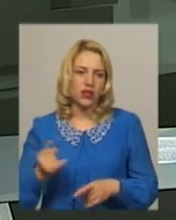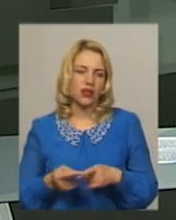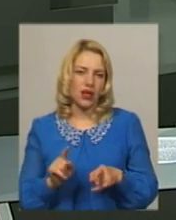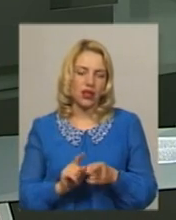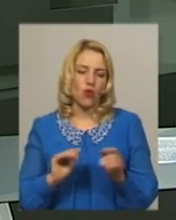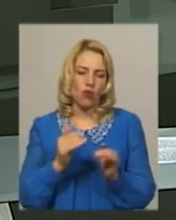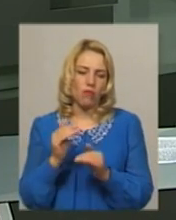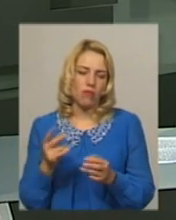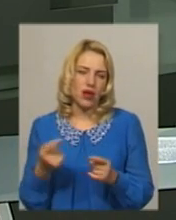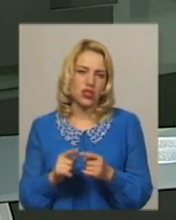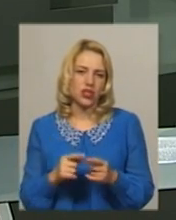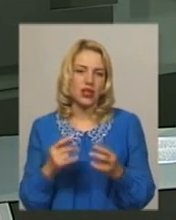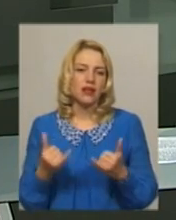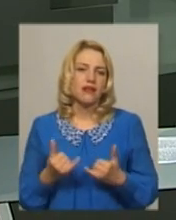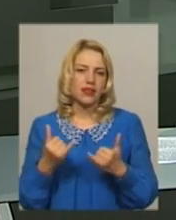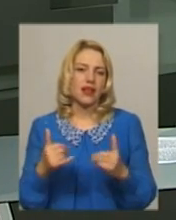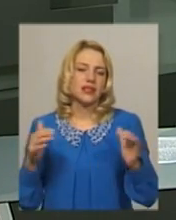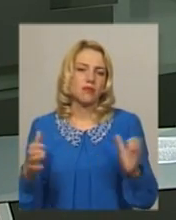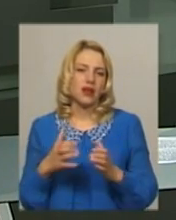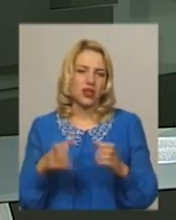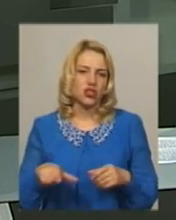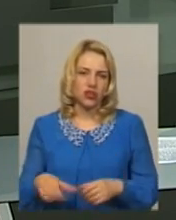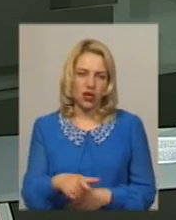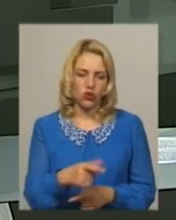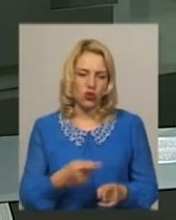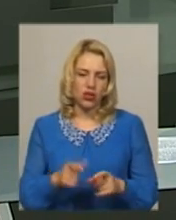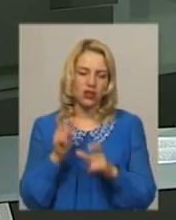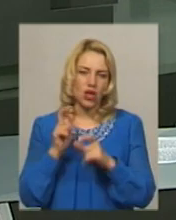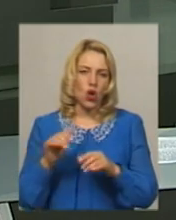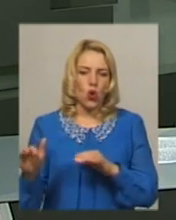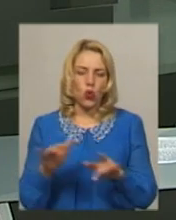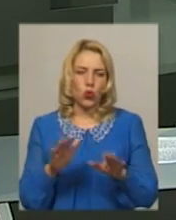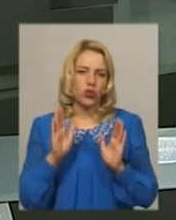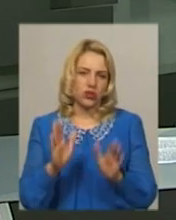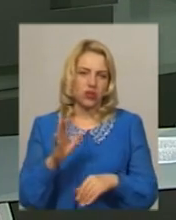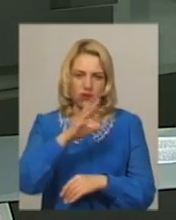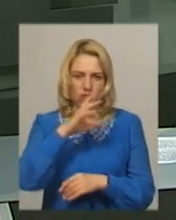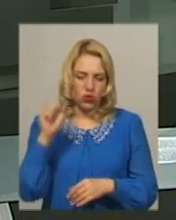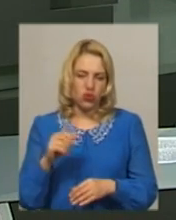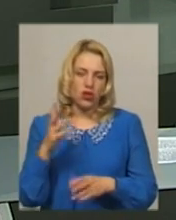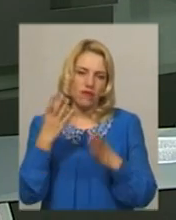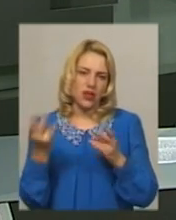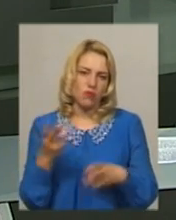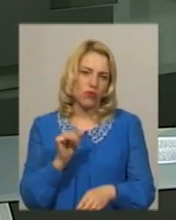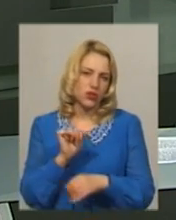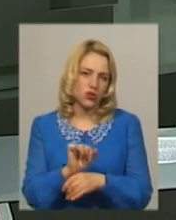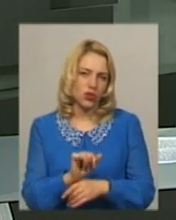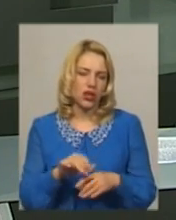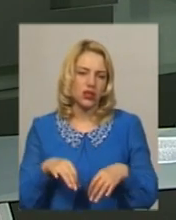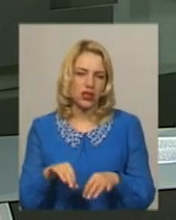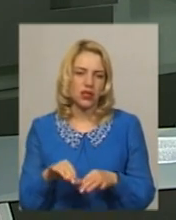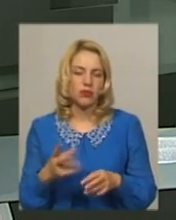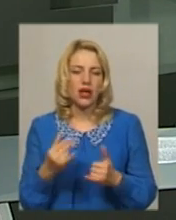для збереження покриття автодоріг. Вантажівкам дозволено рух вночі. В день для тимчасової стоянки транспорту на Хмельниччині